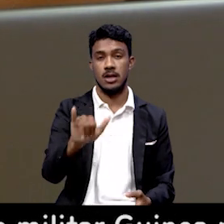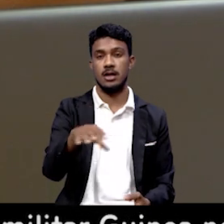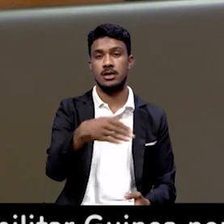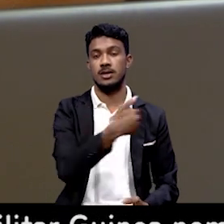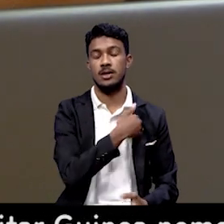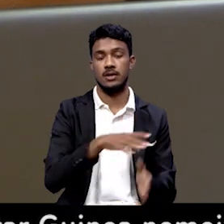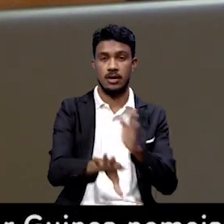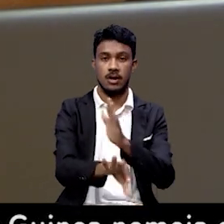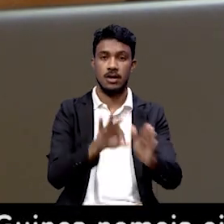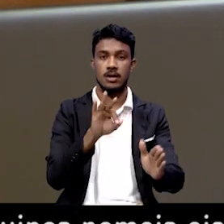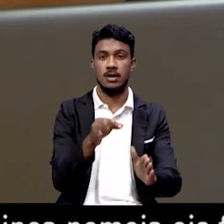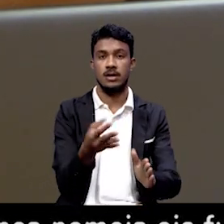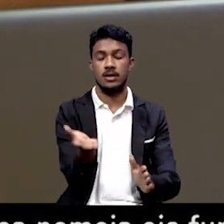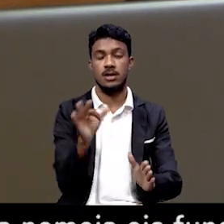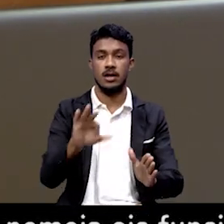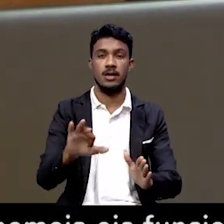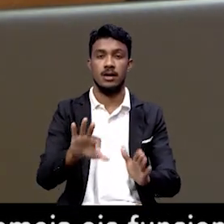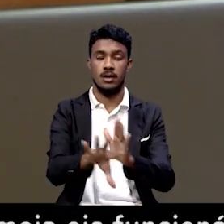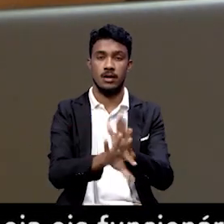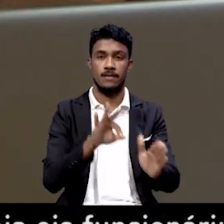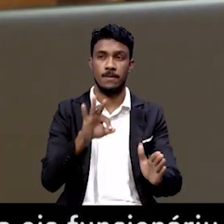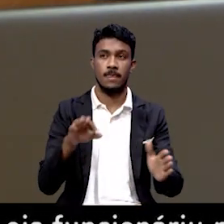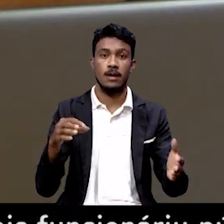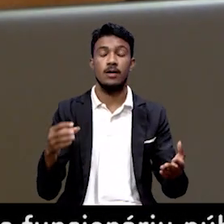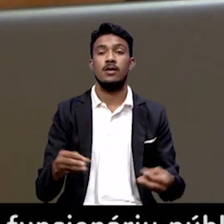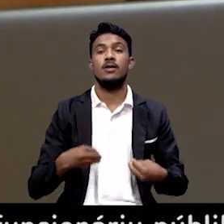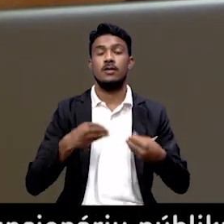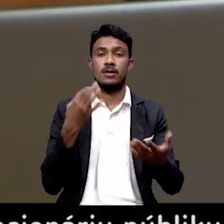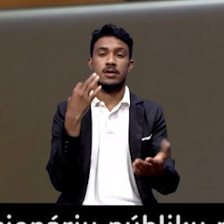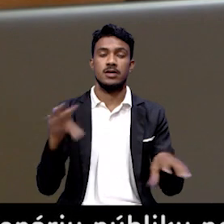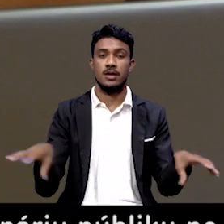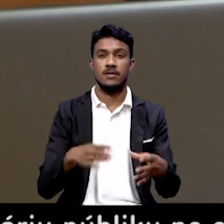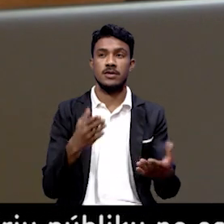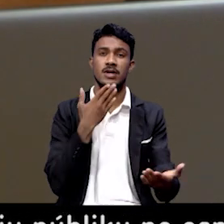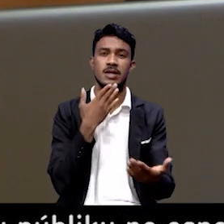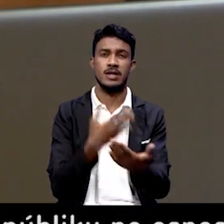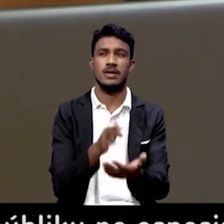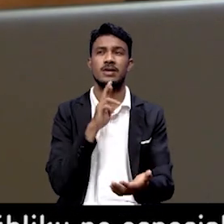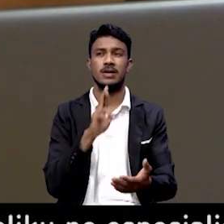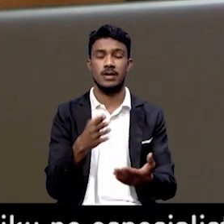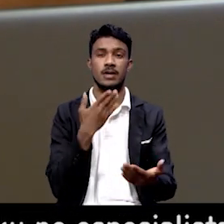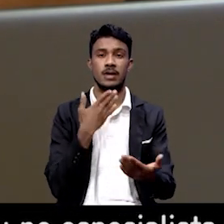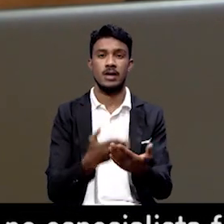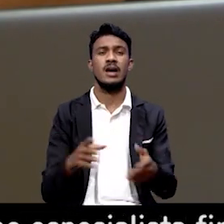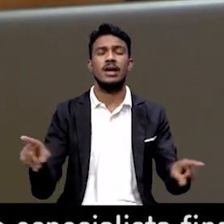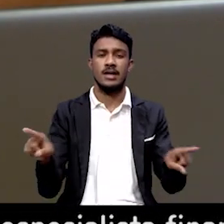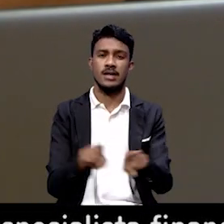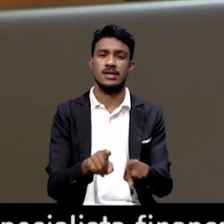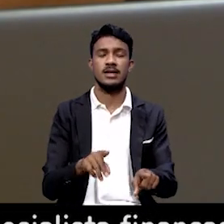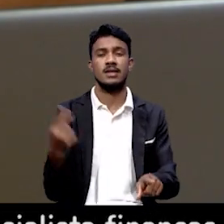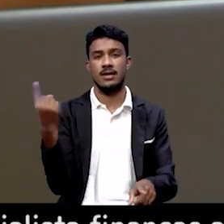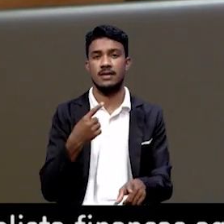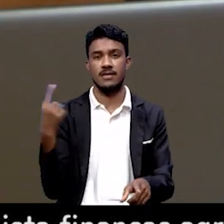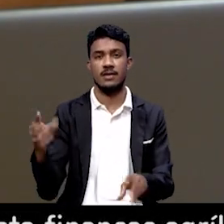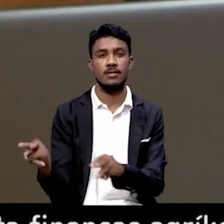ketang siranya kinerja kerja ga siranya rezultat serbisu ne be dia kli tamba ita hanan sana fatin de yang mudang sa internal mai